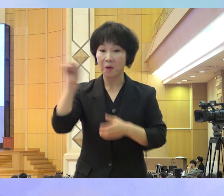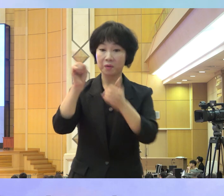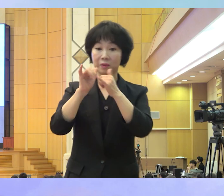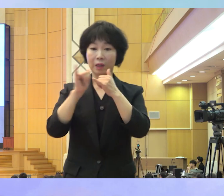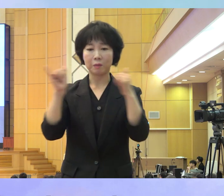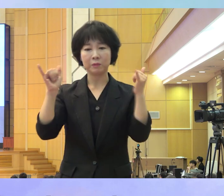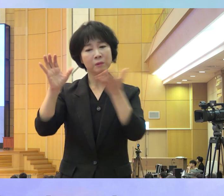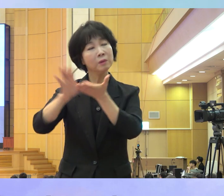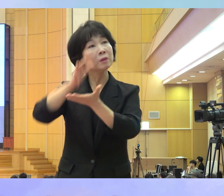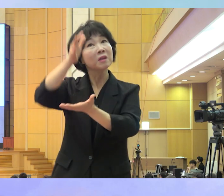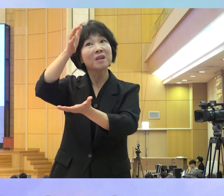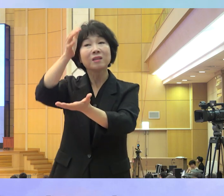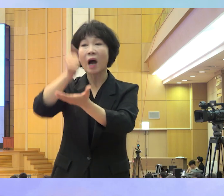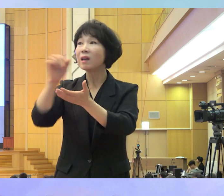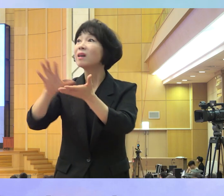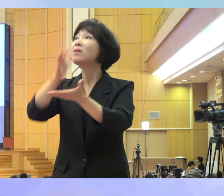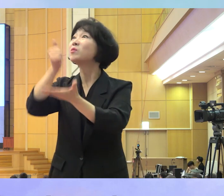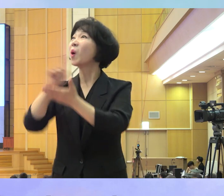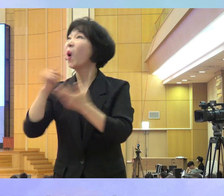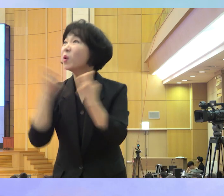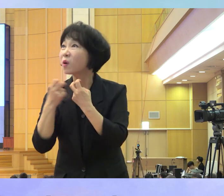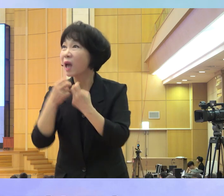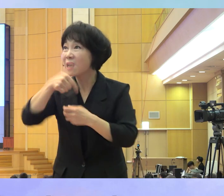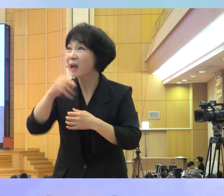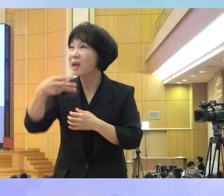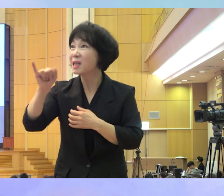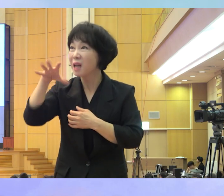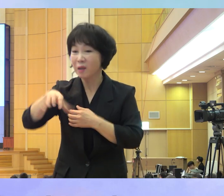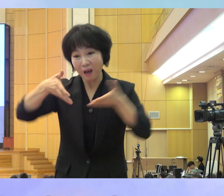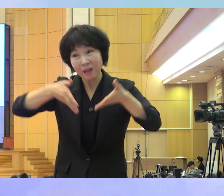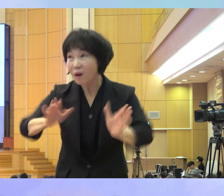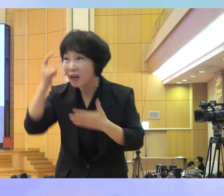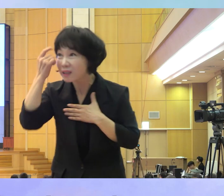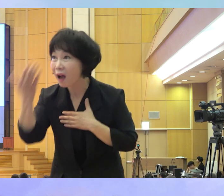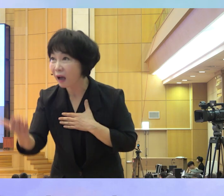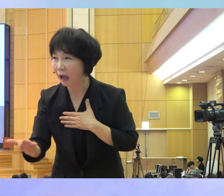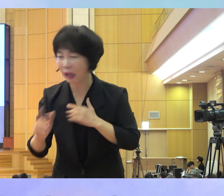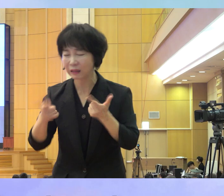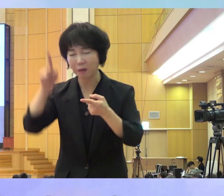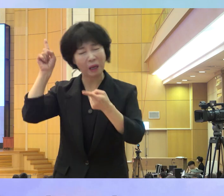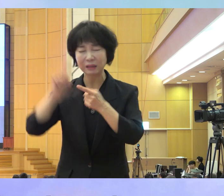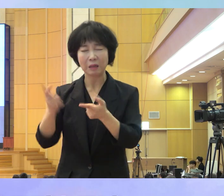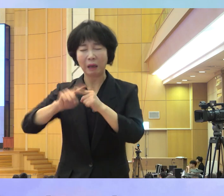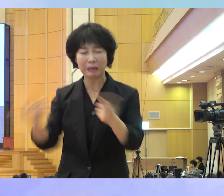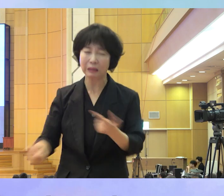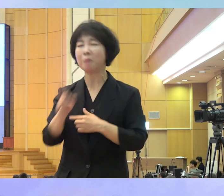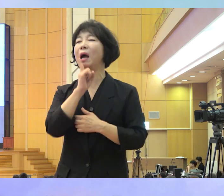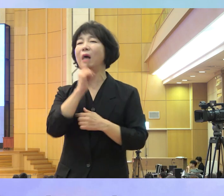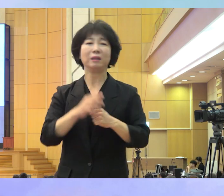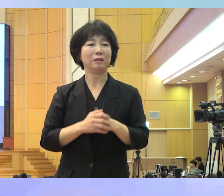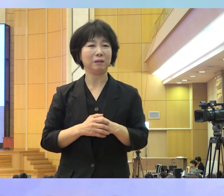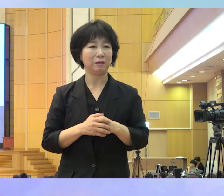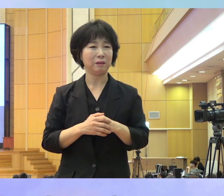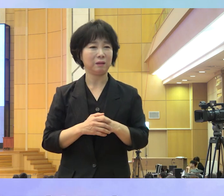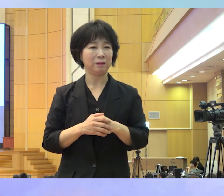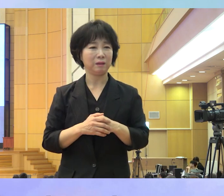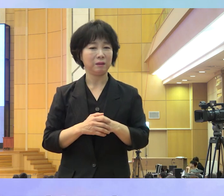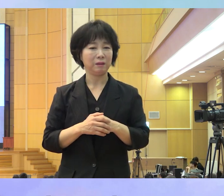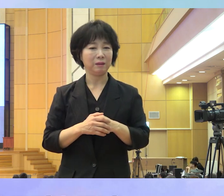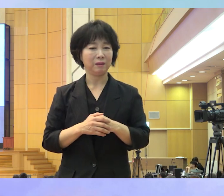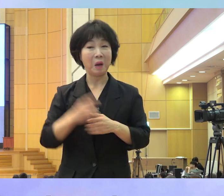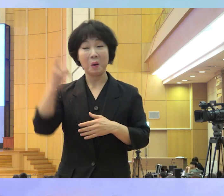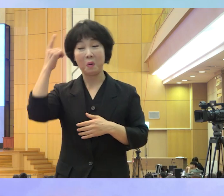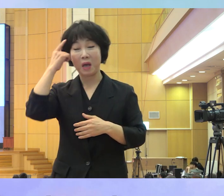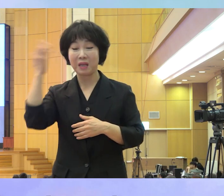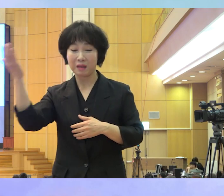사람들은 그리스도가 어찌 갈릴리에서 나오겠느냐. 왜 갈릴리에서 나오겠냐 이런 말을 했냐면, 그